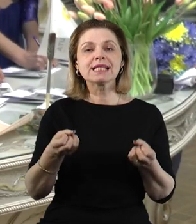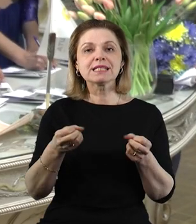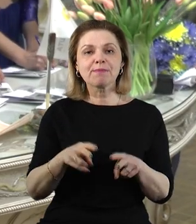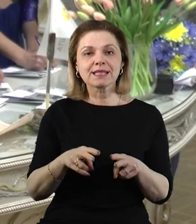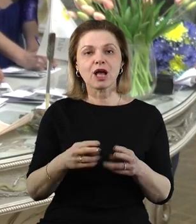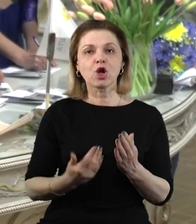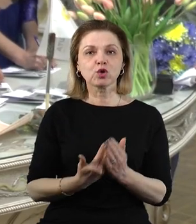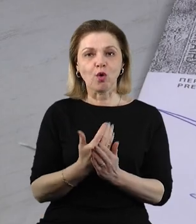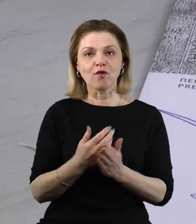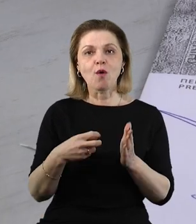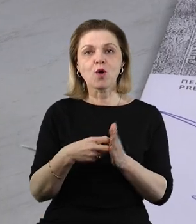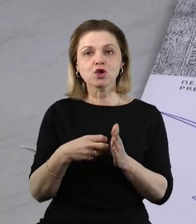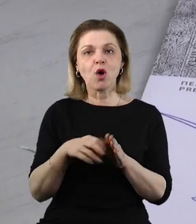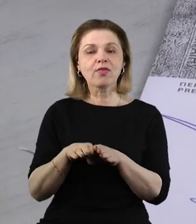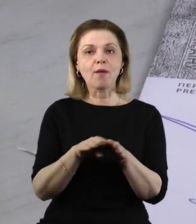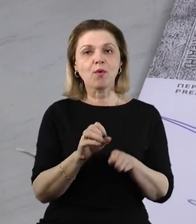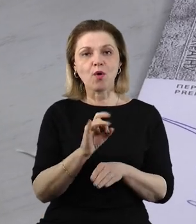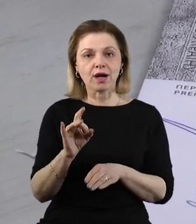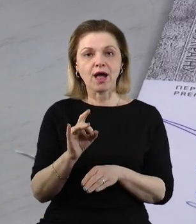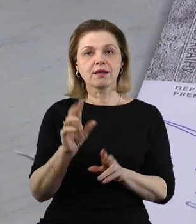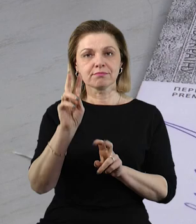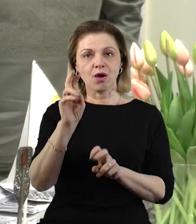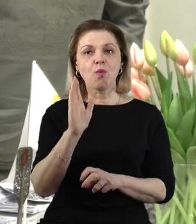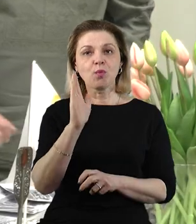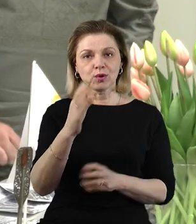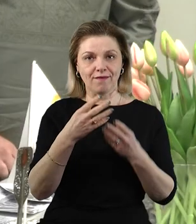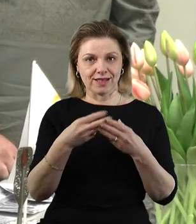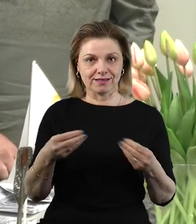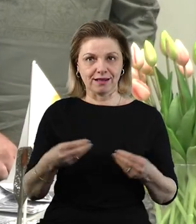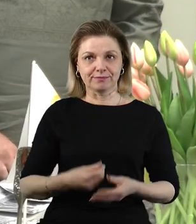спецпогашення нового поштового набору і буде